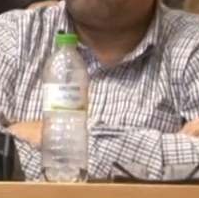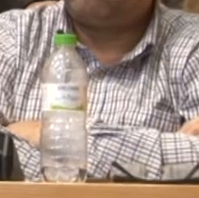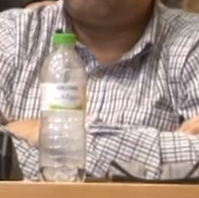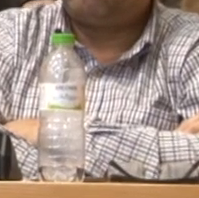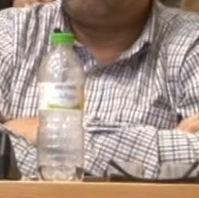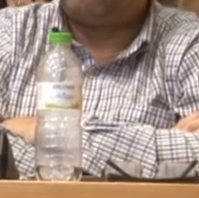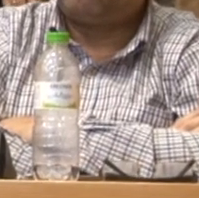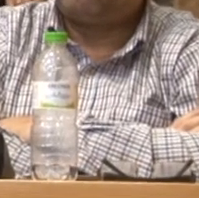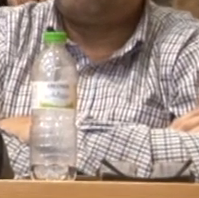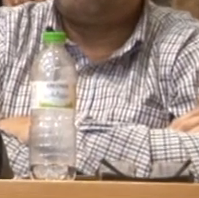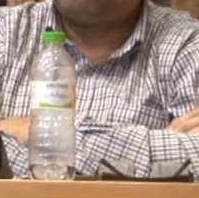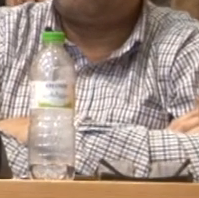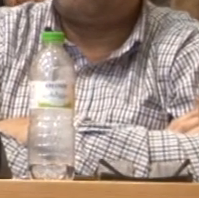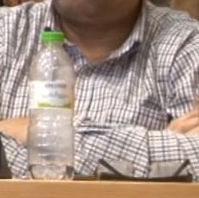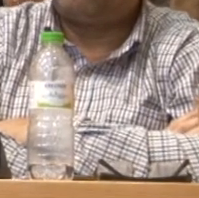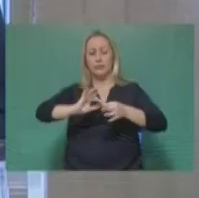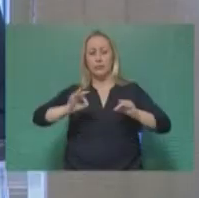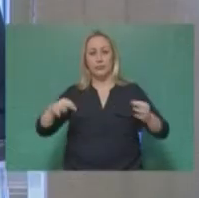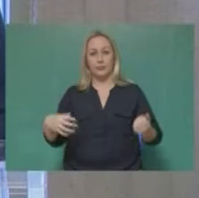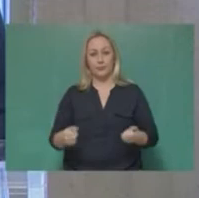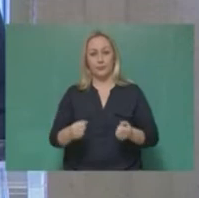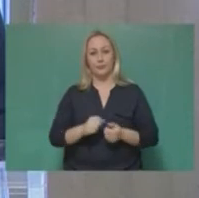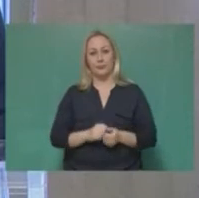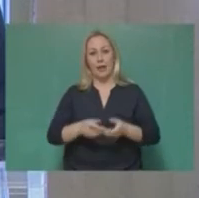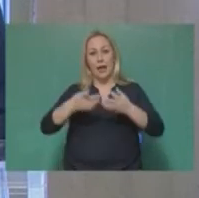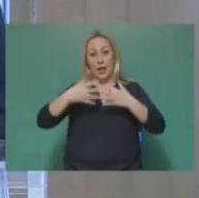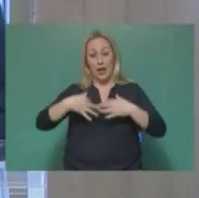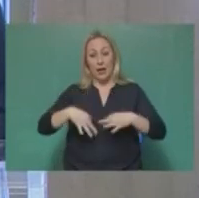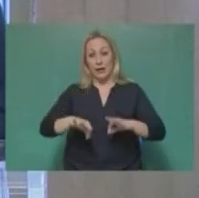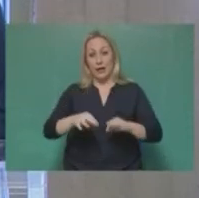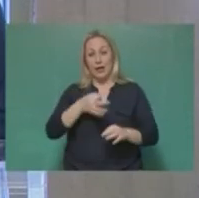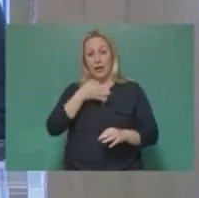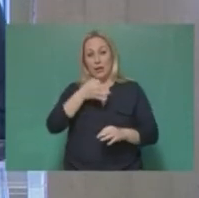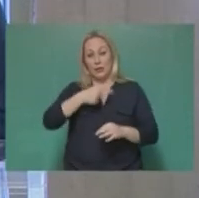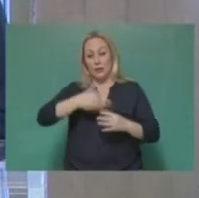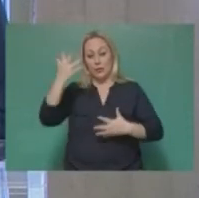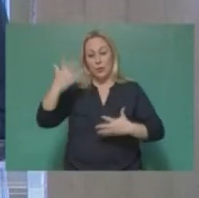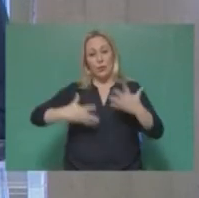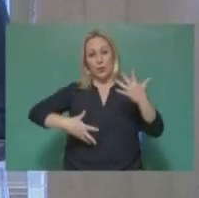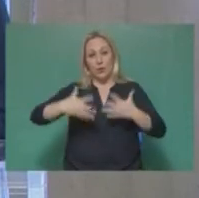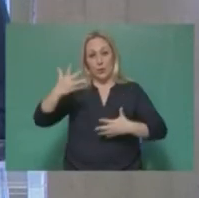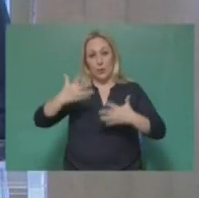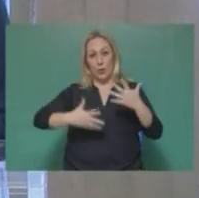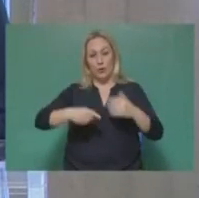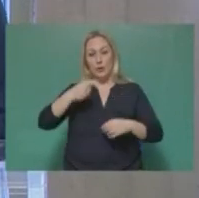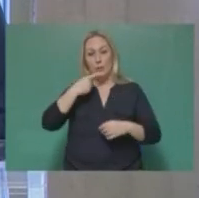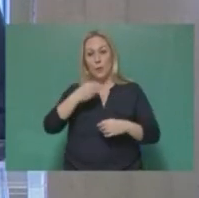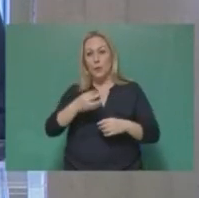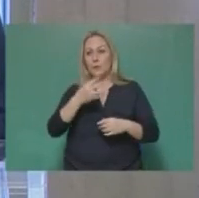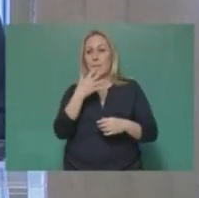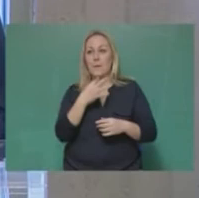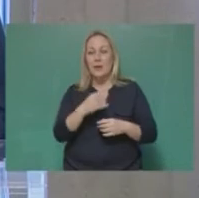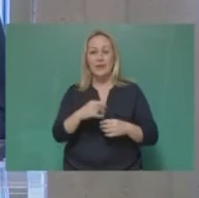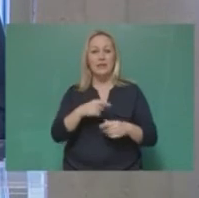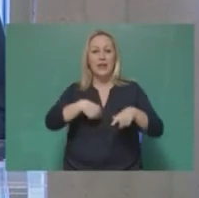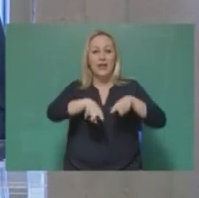στη διοίκηση άσκησαν και οι υπόλοιπες παρατάξεις. Αυτός ο φετινός προϋπολογισμός είναι ένας μικρός χριστουγεννιάτικος μποναμάς